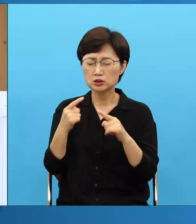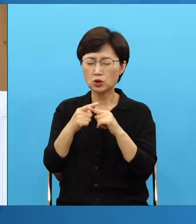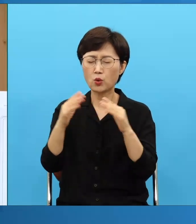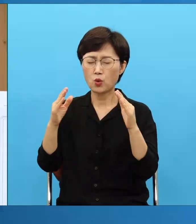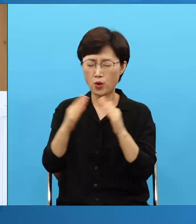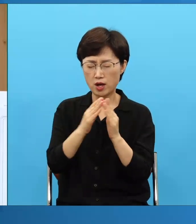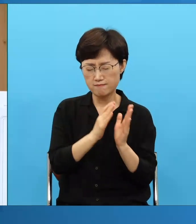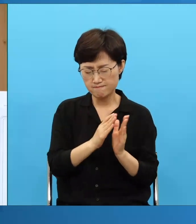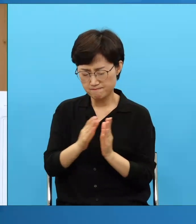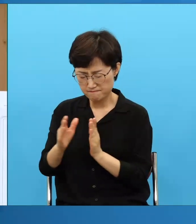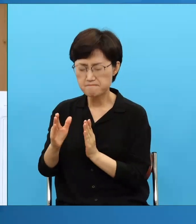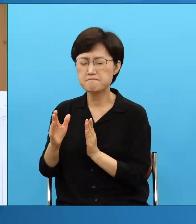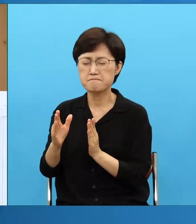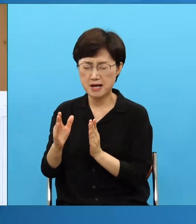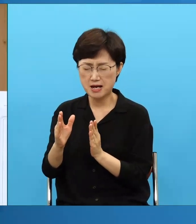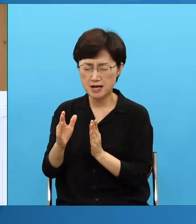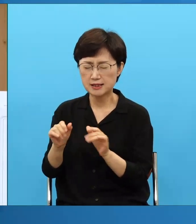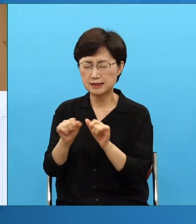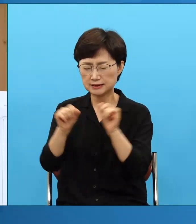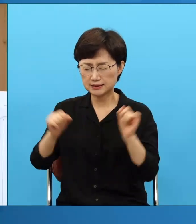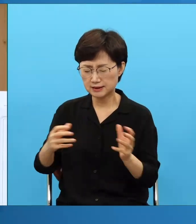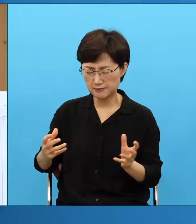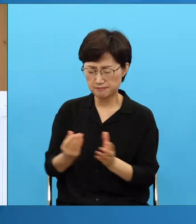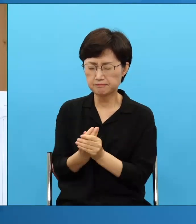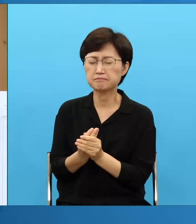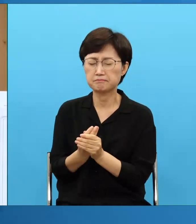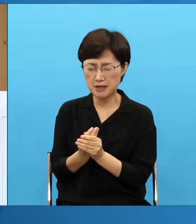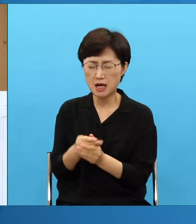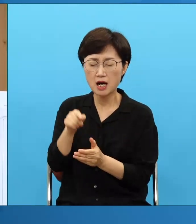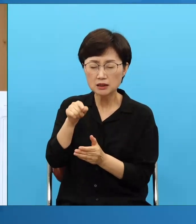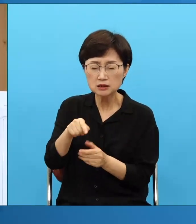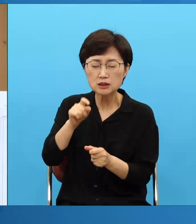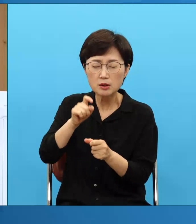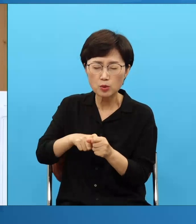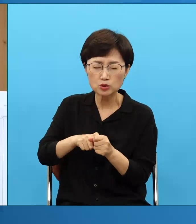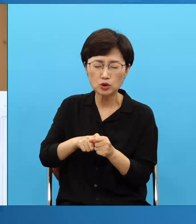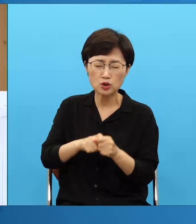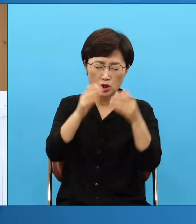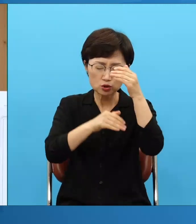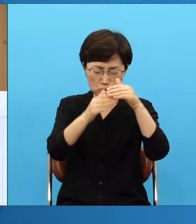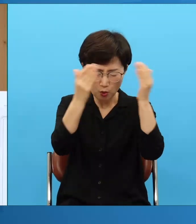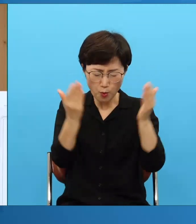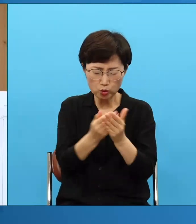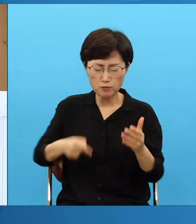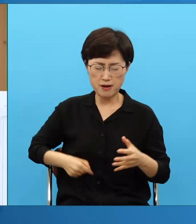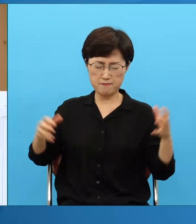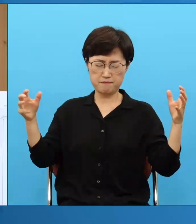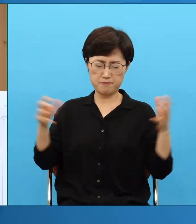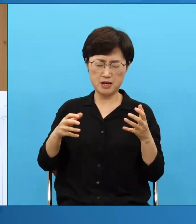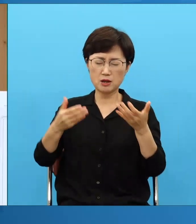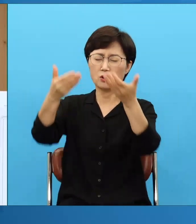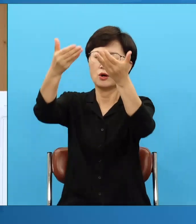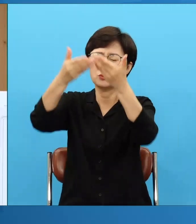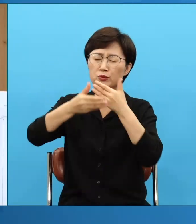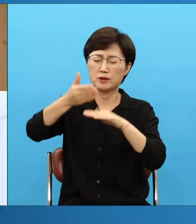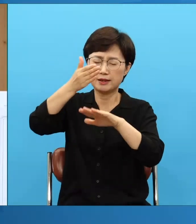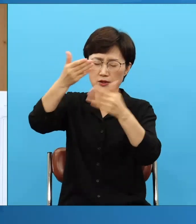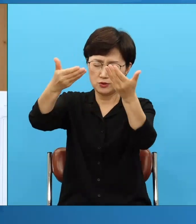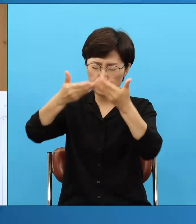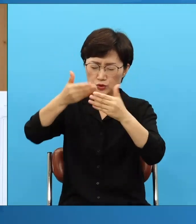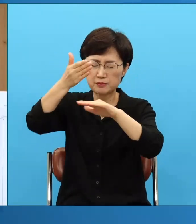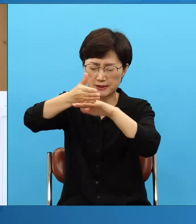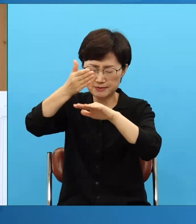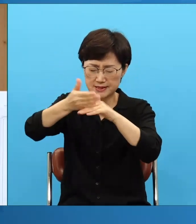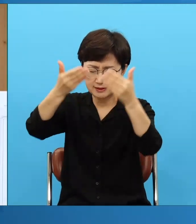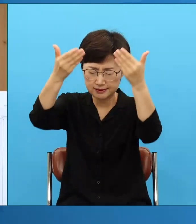하심을 감사드립니다. God, full of grace, thank you for allowing all the believers to unite in one heart for church constructions that is equipped with the system for